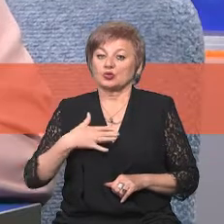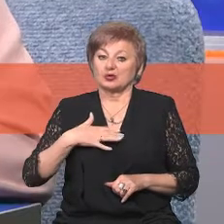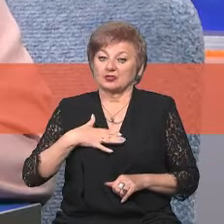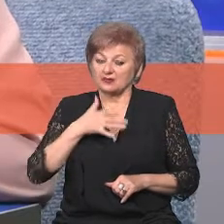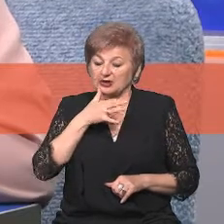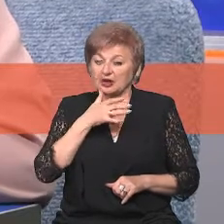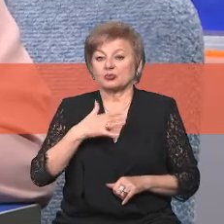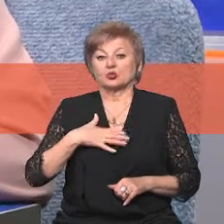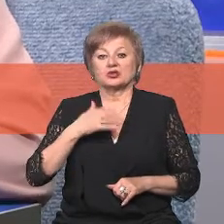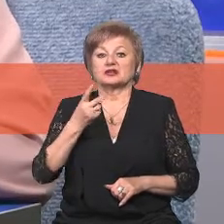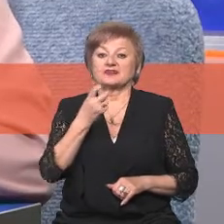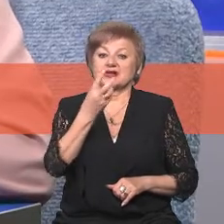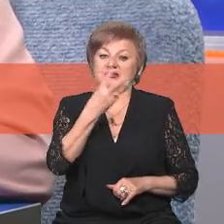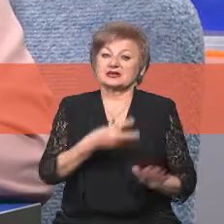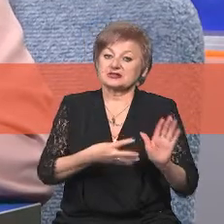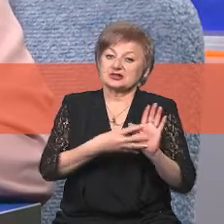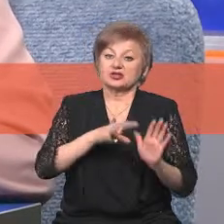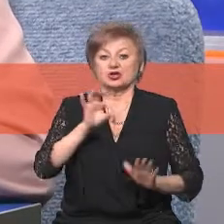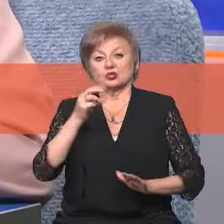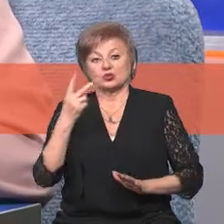за телефоном